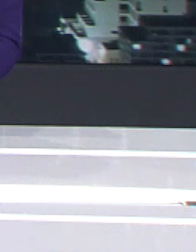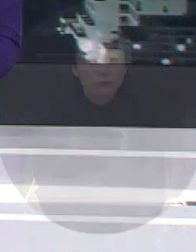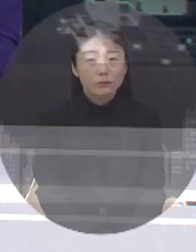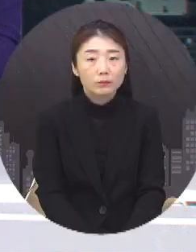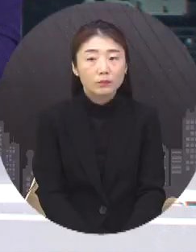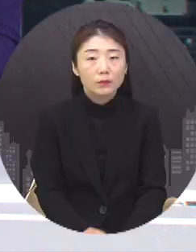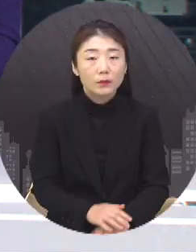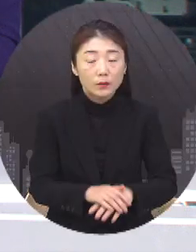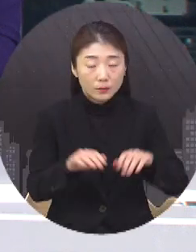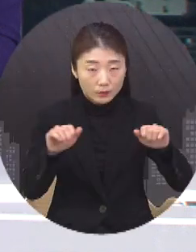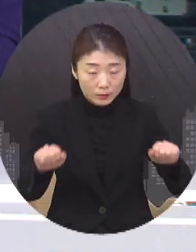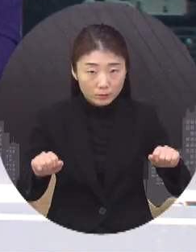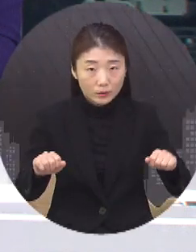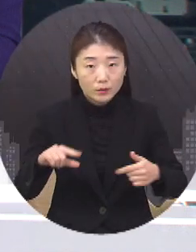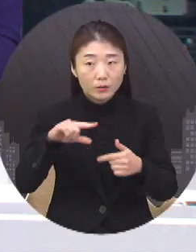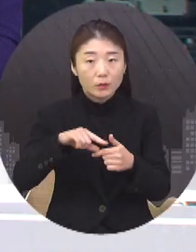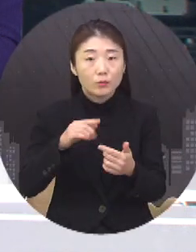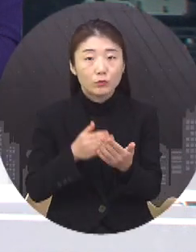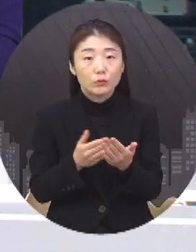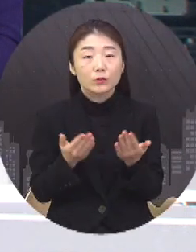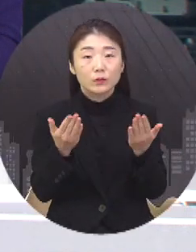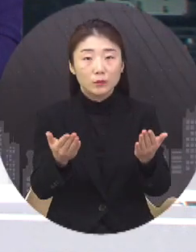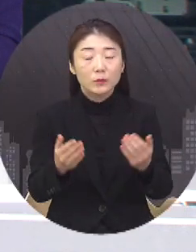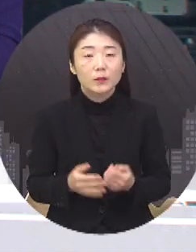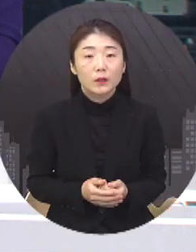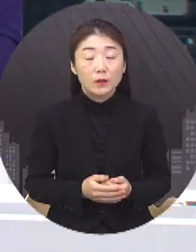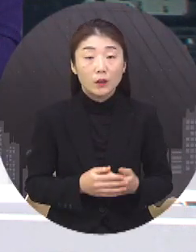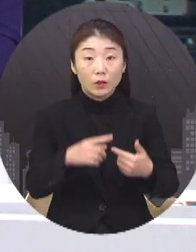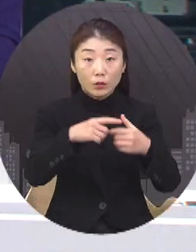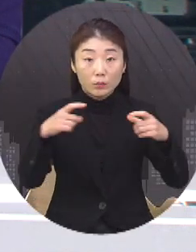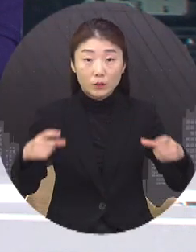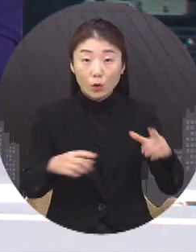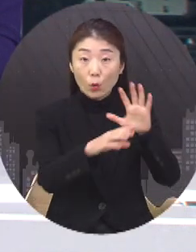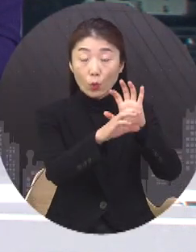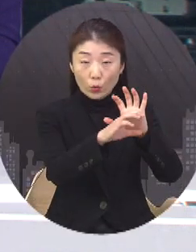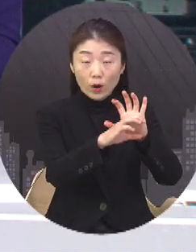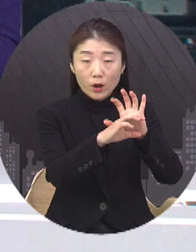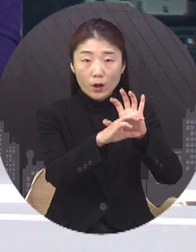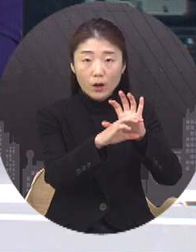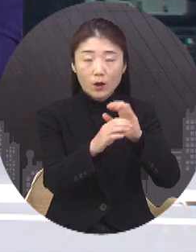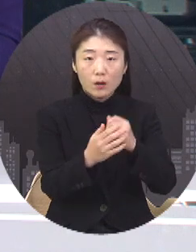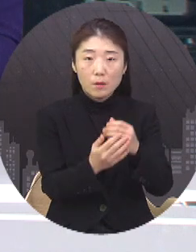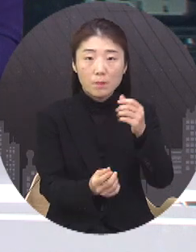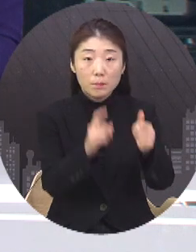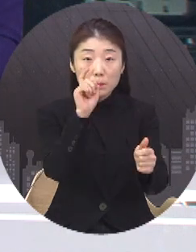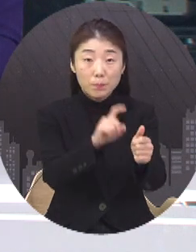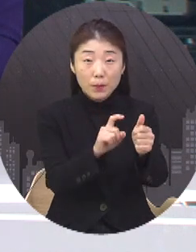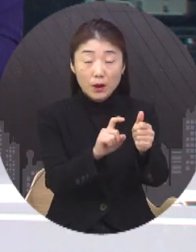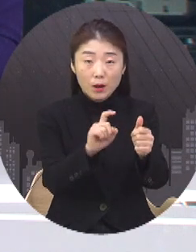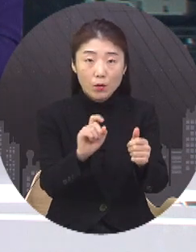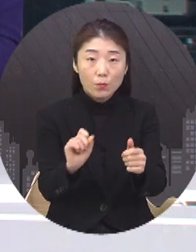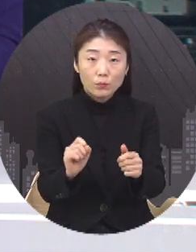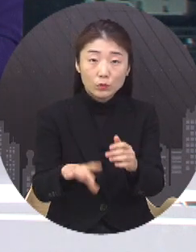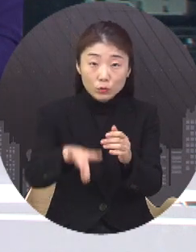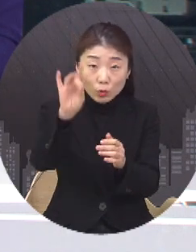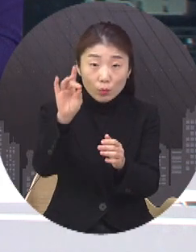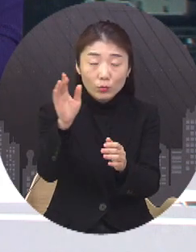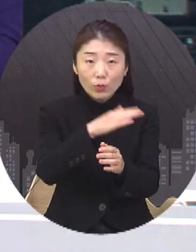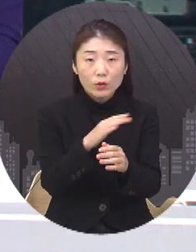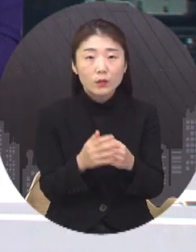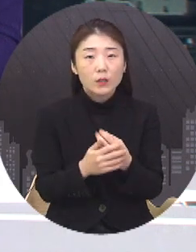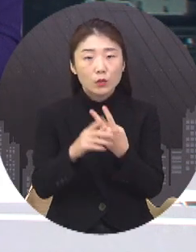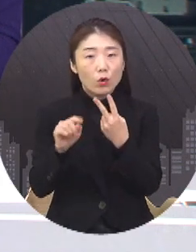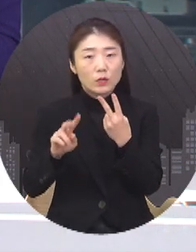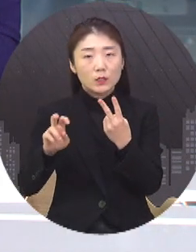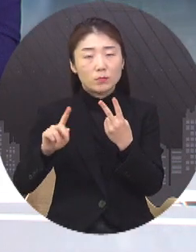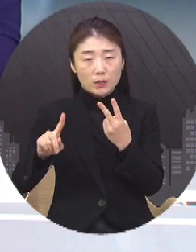여러분 안녕하십니까 경남의 이처럼 코론 알고 확진 자 가 발생한 지 오는 20일 이면 꼭 1년이 됩니다 고로 달구는